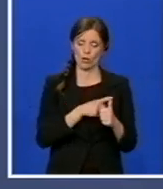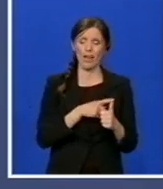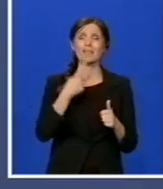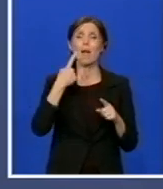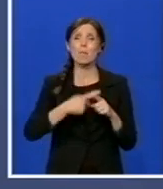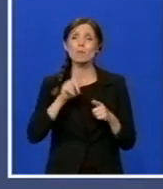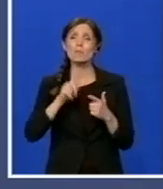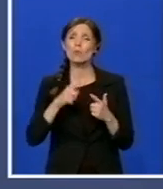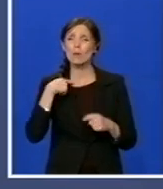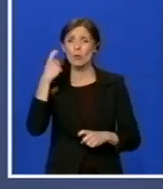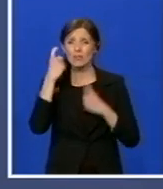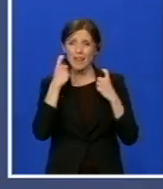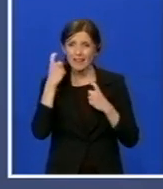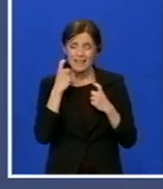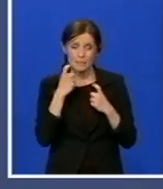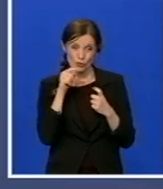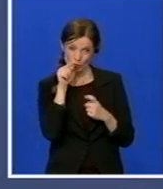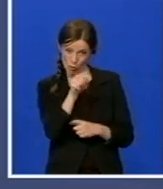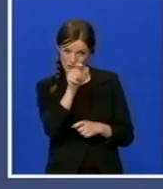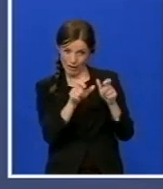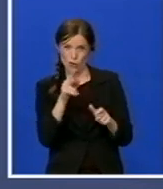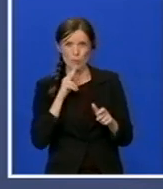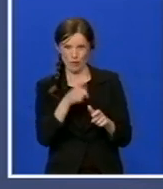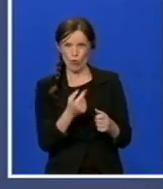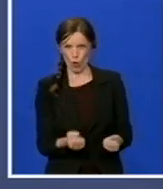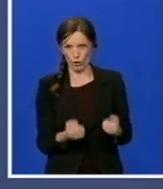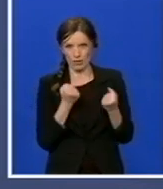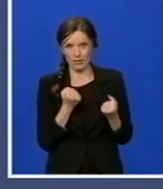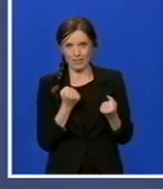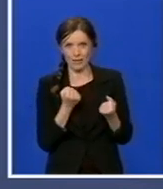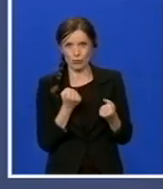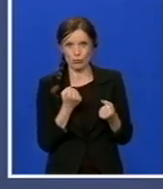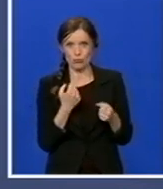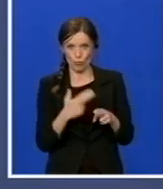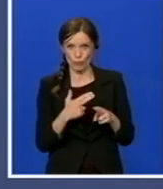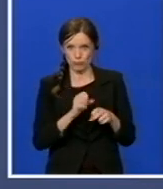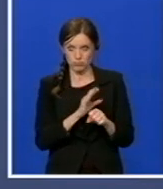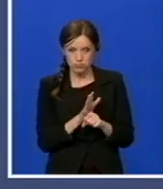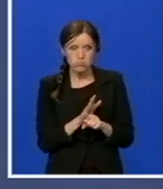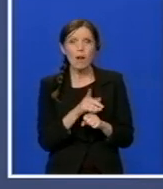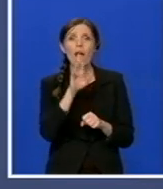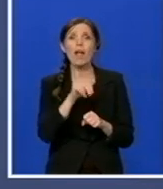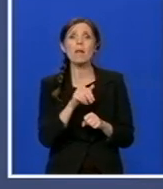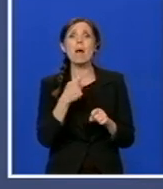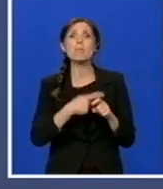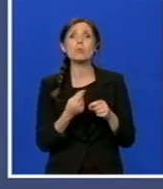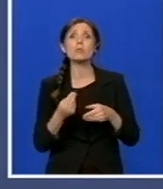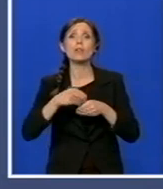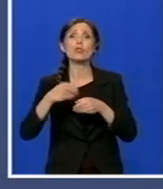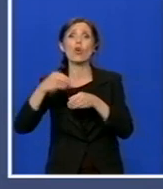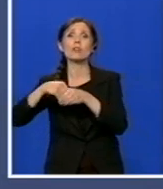pacijenata dolazi do razvoja brojnih komplikacija koje su uslovljene COVID-19 virusnom